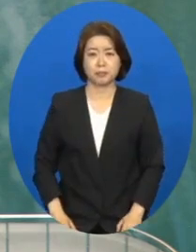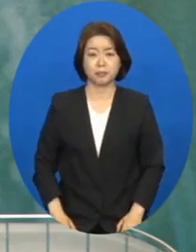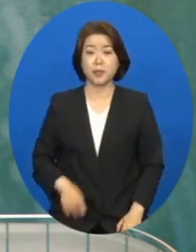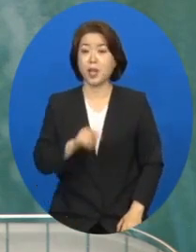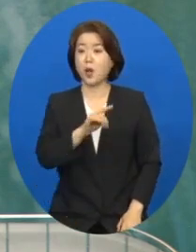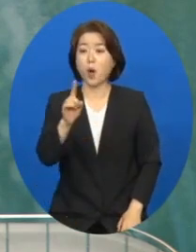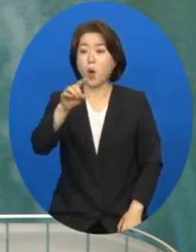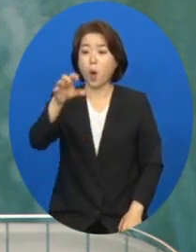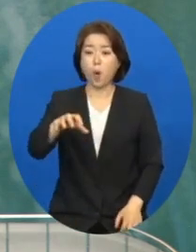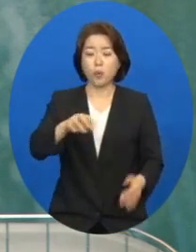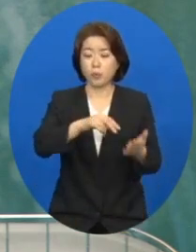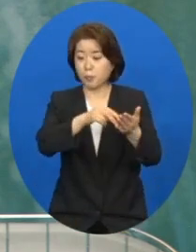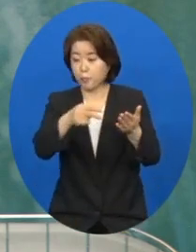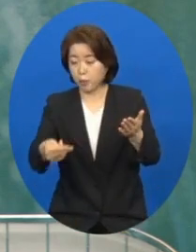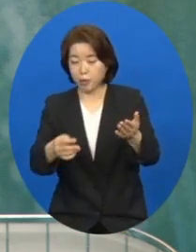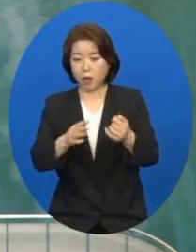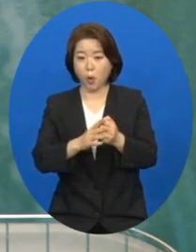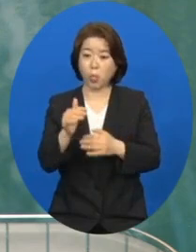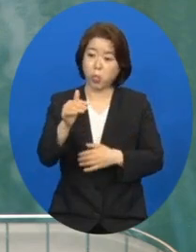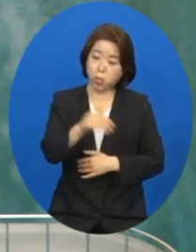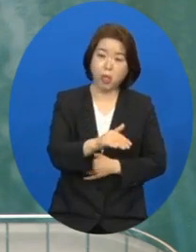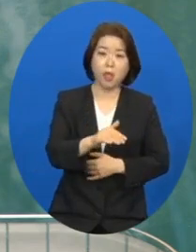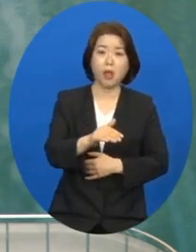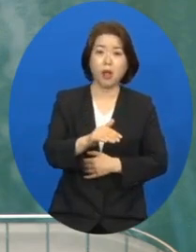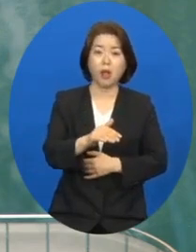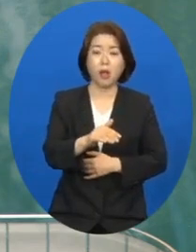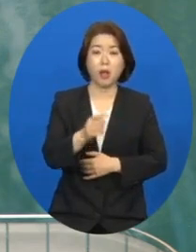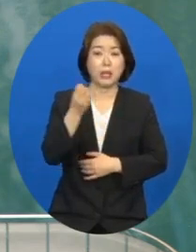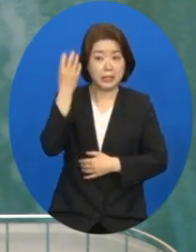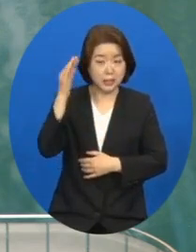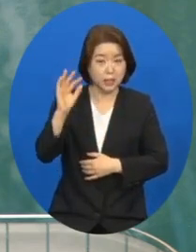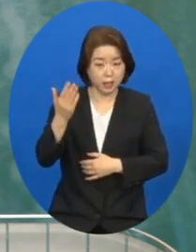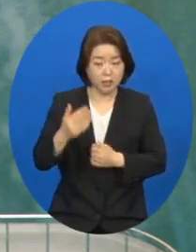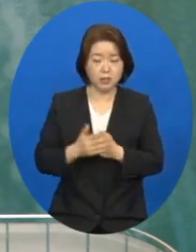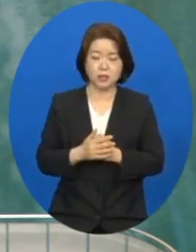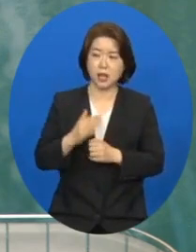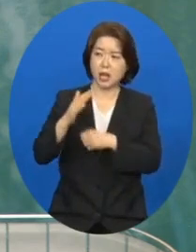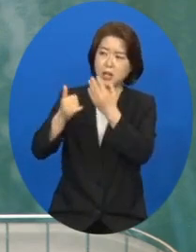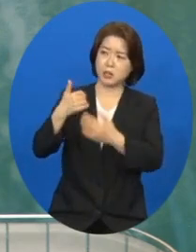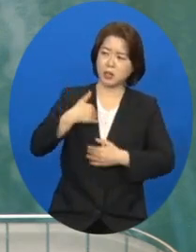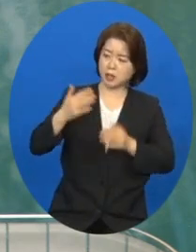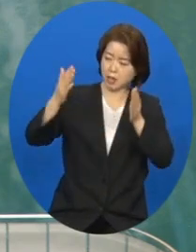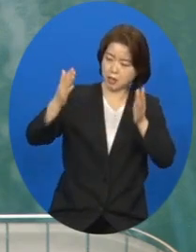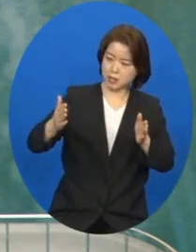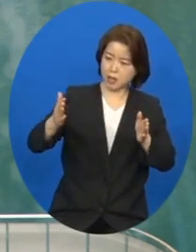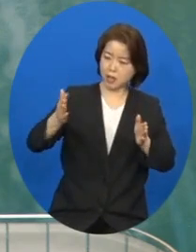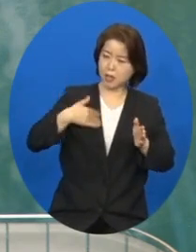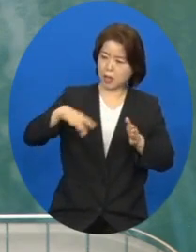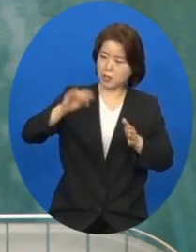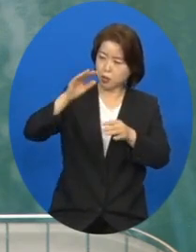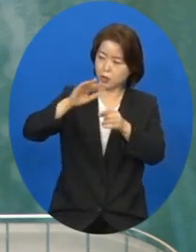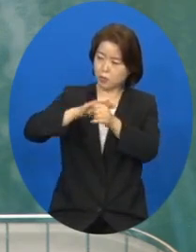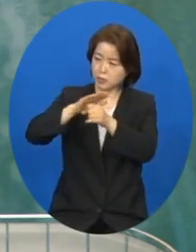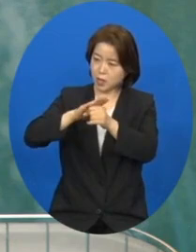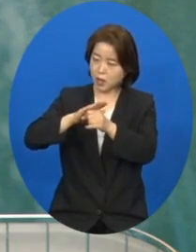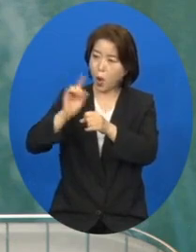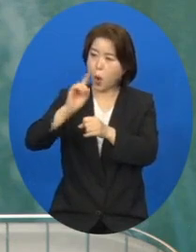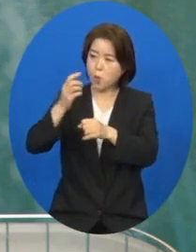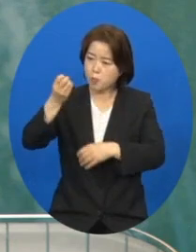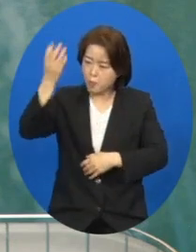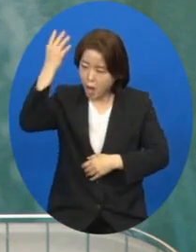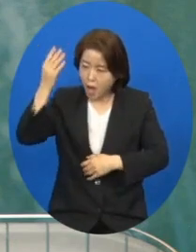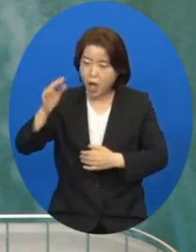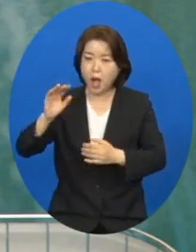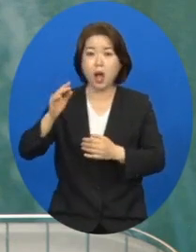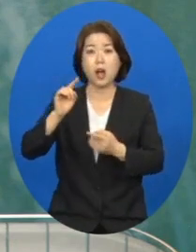그거 어디서 떨어졌는지, 내게 하나님과 사이에서 그 첫사랑을 어디서 잃어버렸는지를 반드시